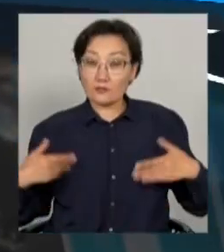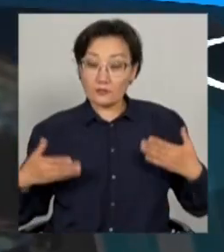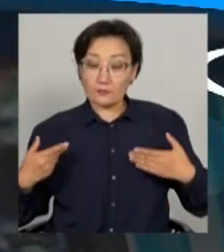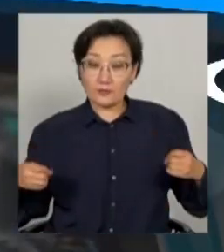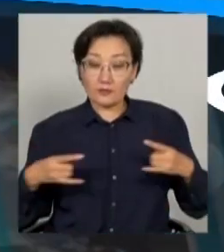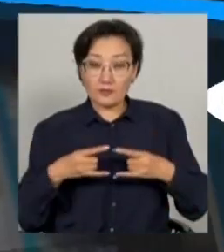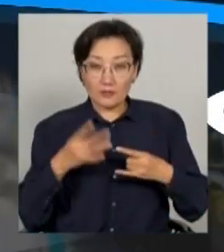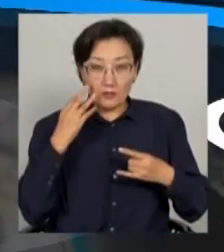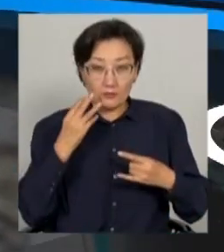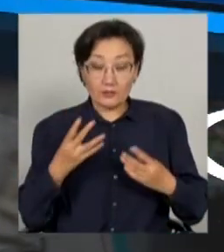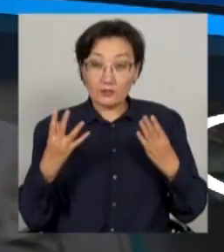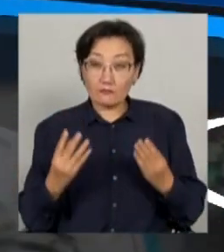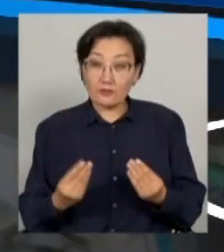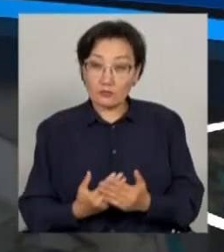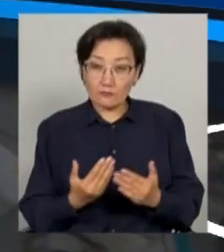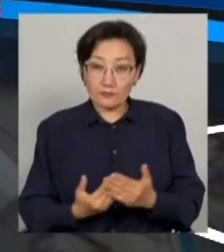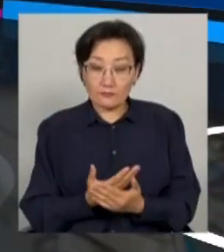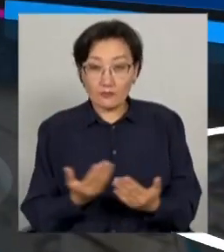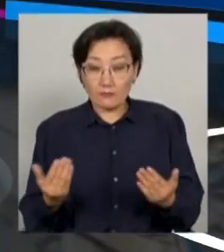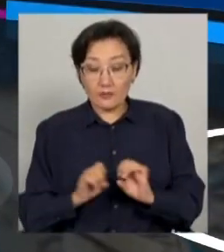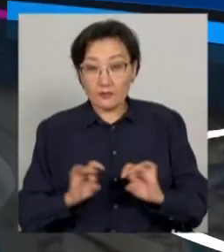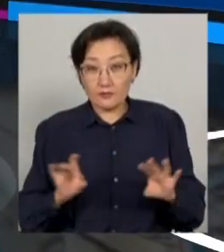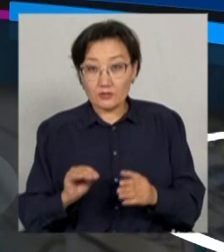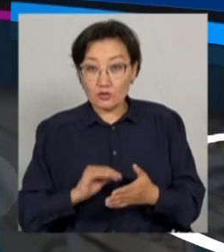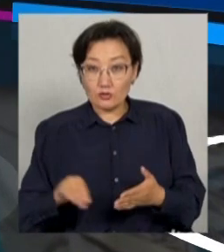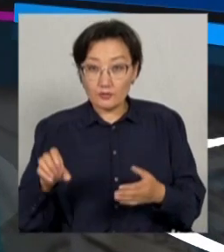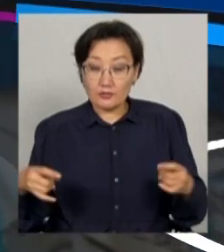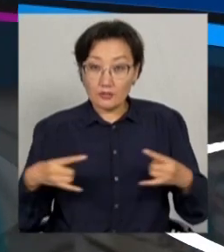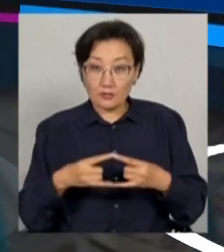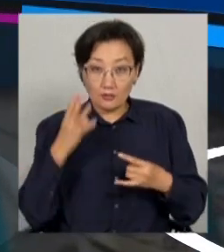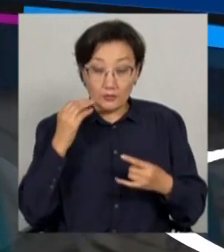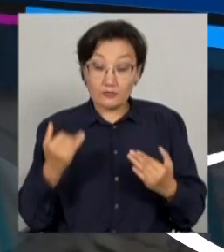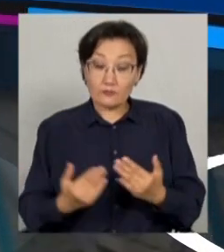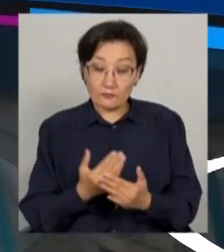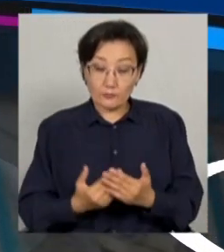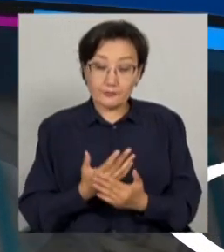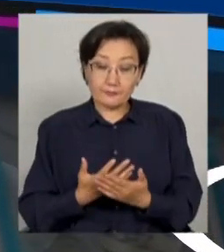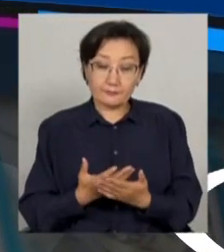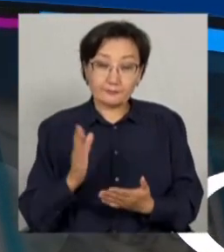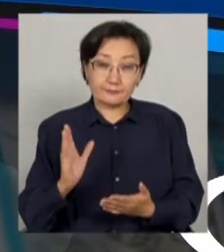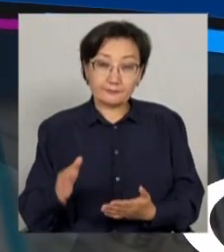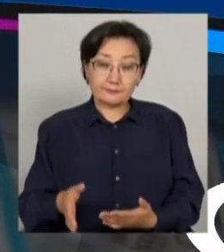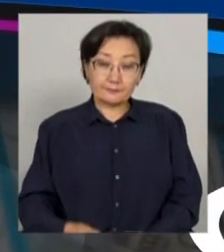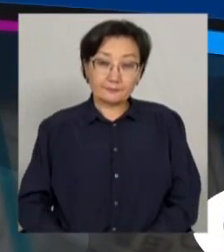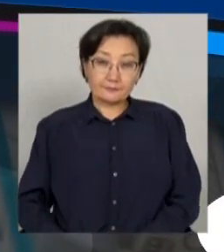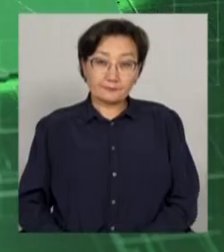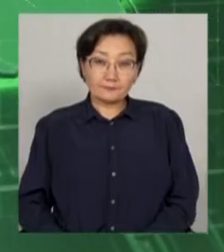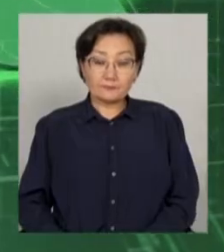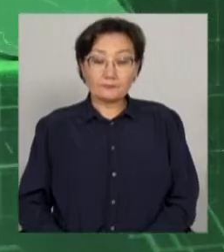Здравствуйте! В эфире дневной выпуск новостей. В студии Дина Жанабекова и моя коллега Булбул Калнуркызы. Смотрите сегодня в выпуске.